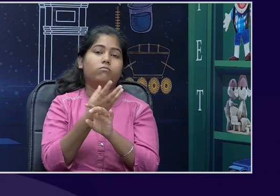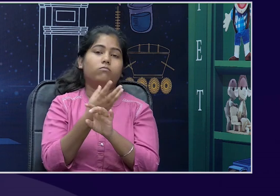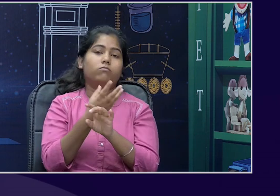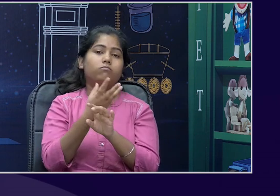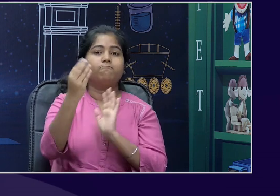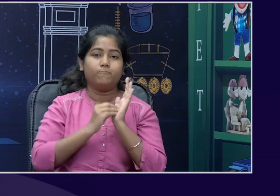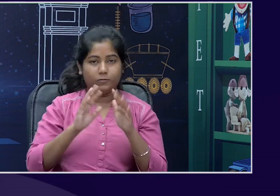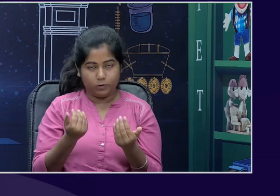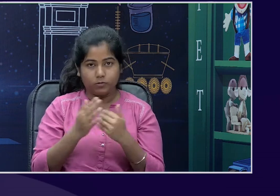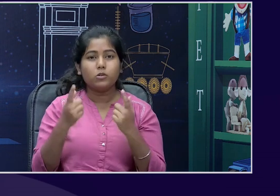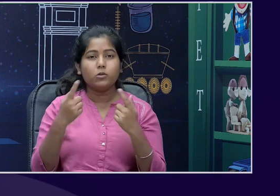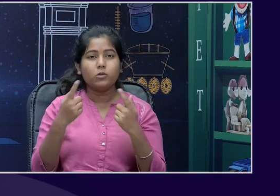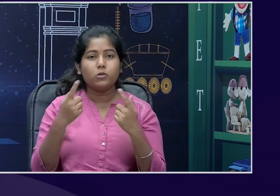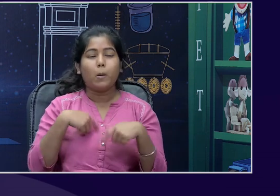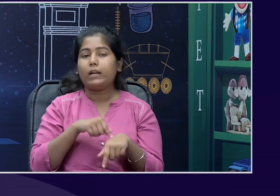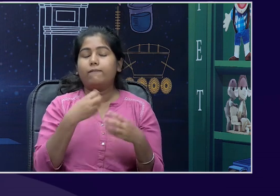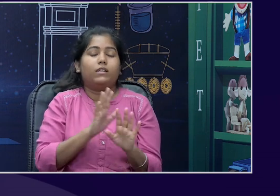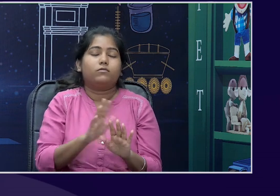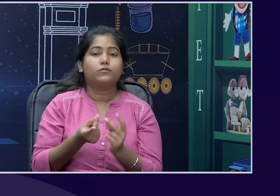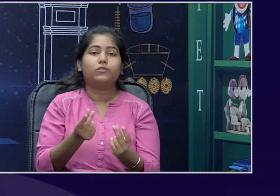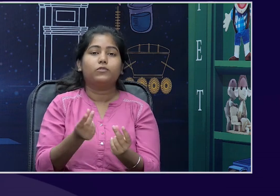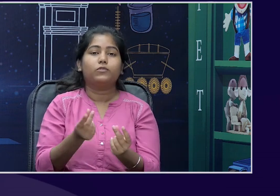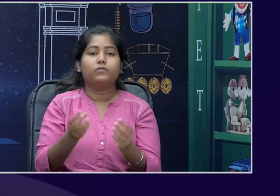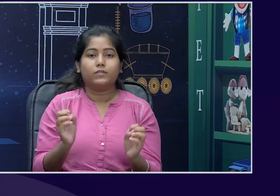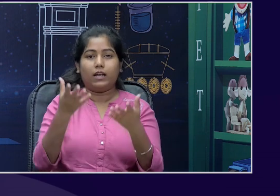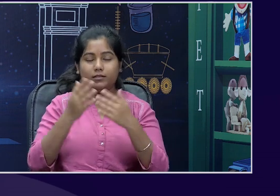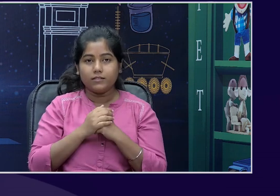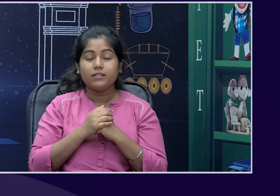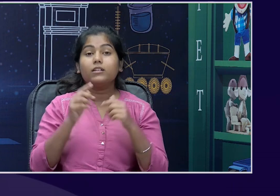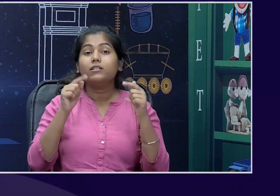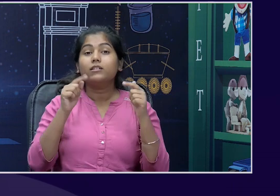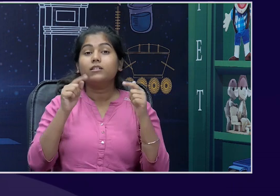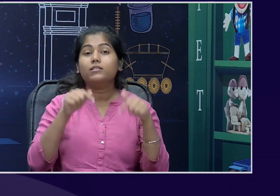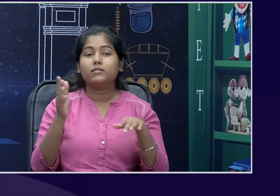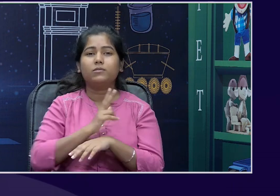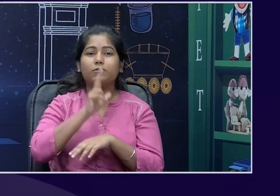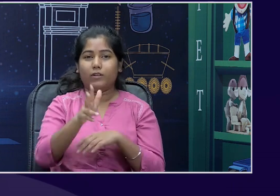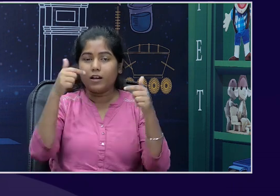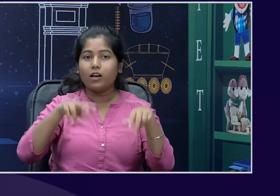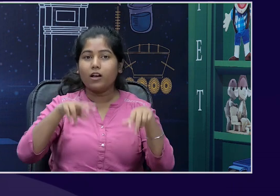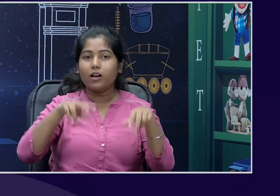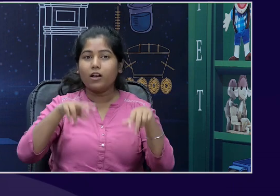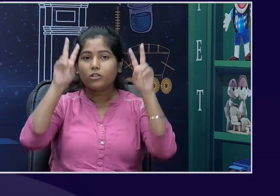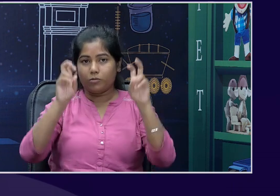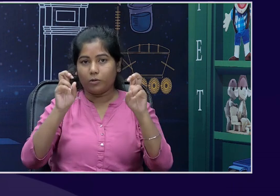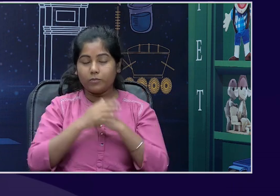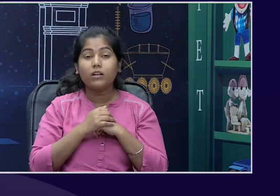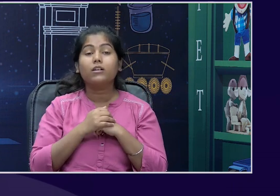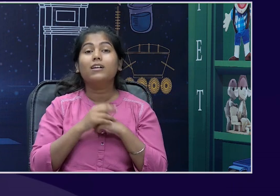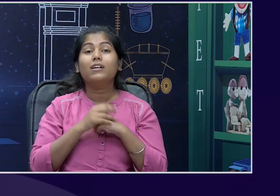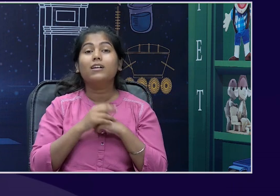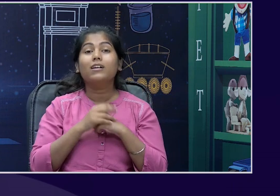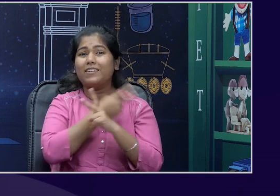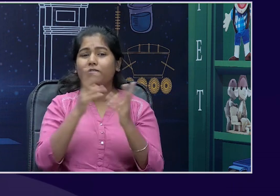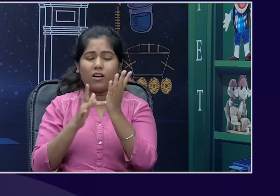हैं। तो विदाउट वेस्टिंग मच ऑफ आवर टाइम, लेट्स क्विकली बिगिन द सेशन। और जैसा हमने आपको बताया कि आज का हमारा टॉपिक है